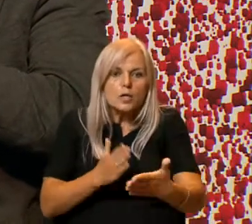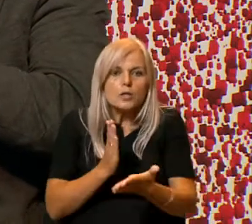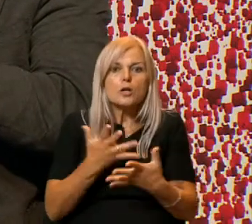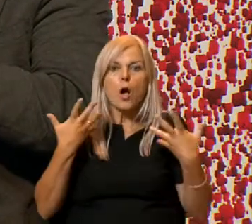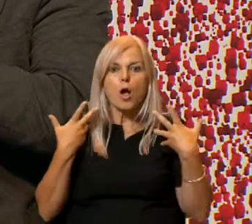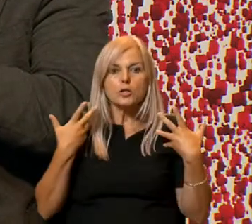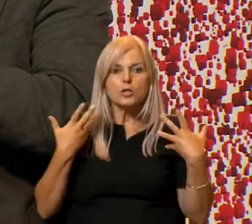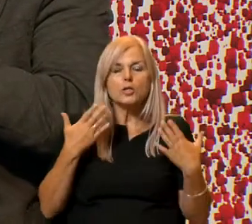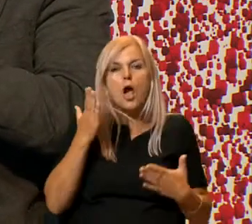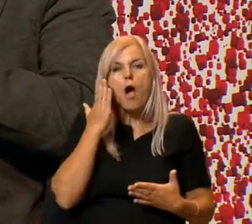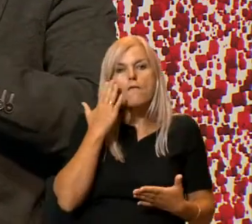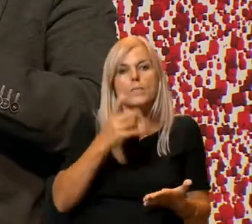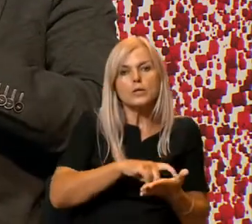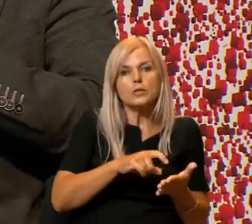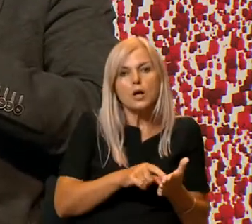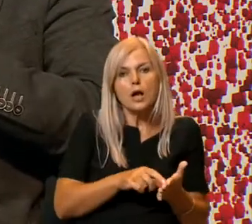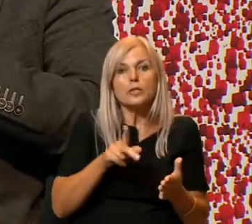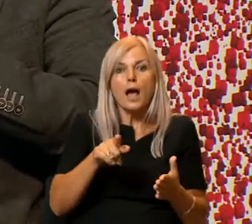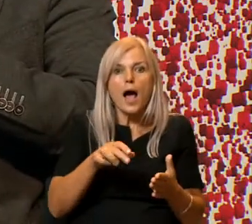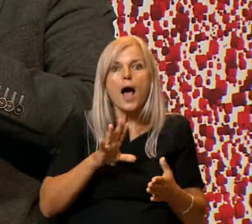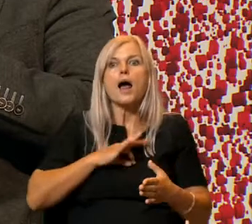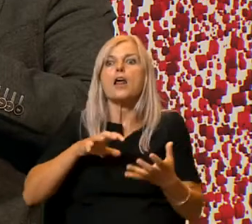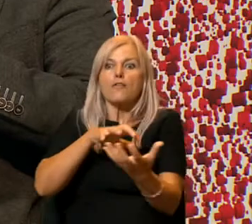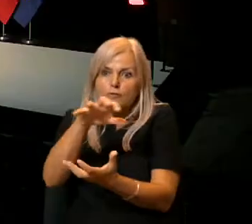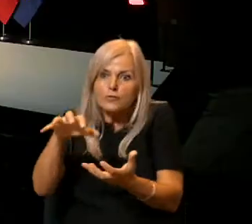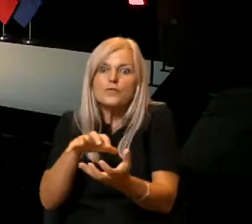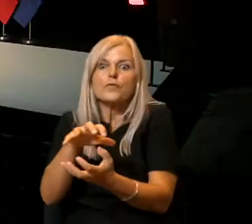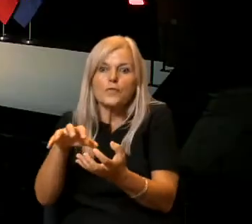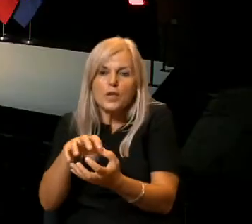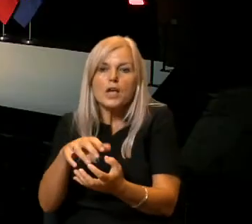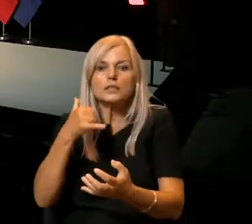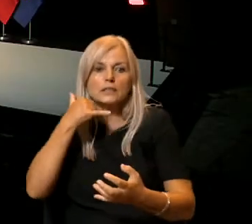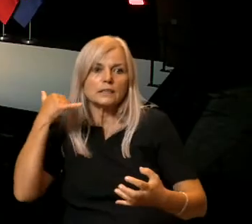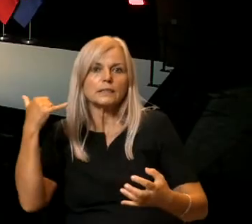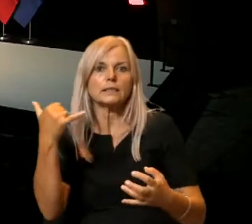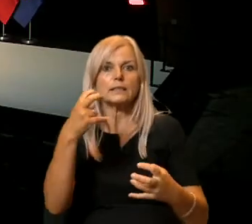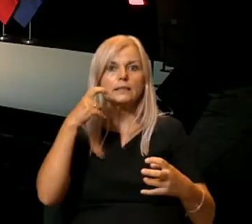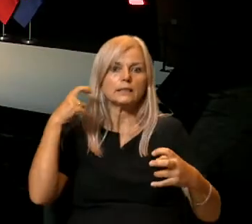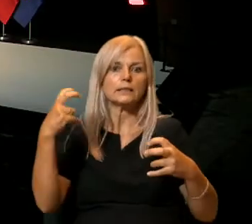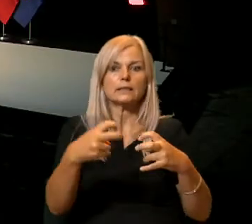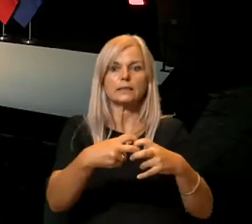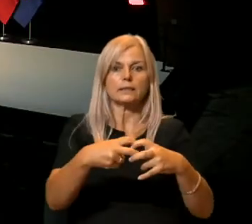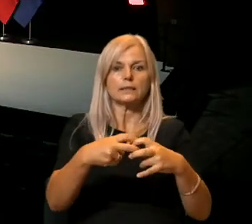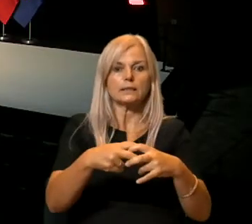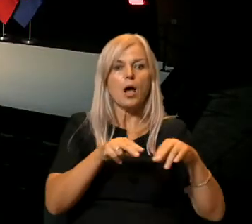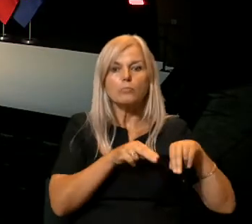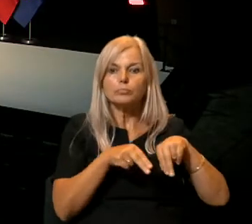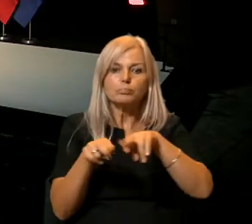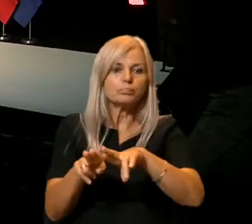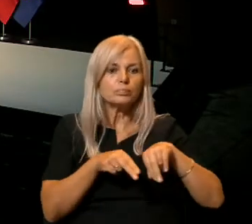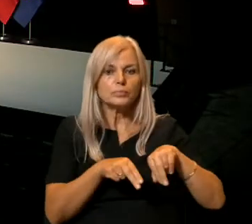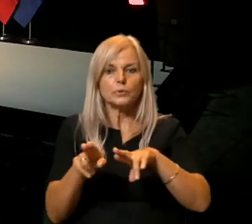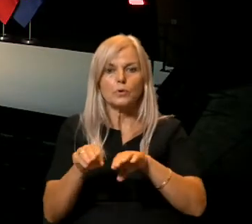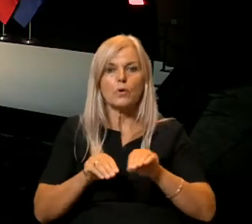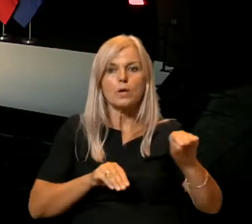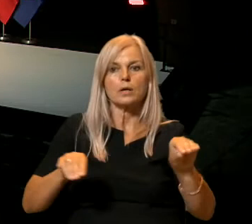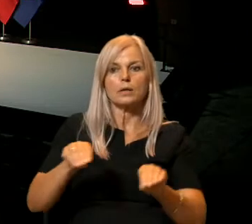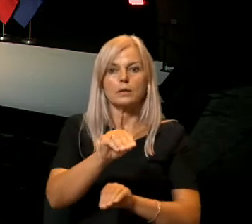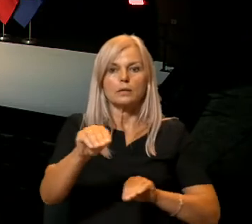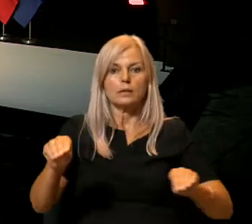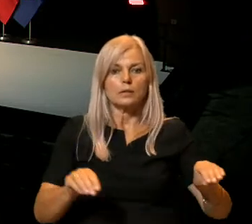w przestrzeni cyfrowej przeskakiwaliśmy z miejsca na miejsce i od działania